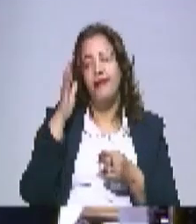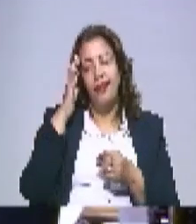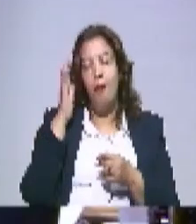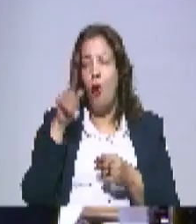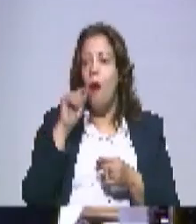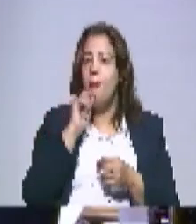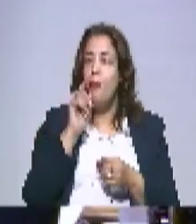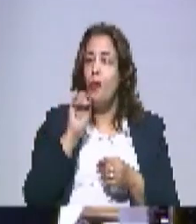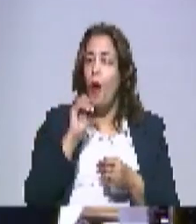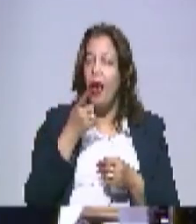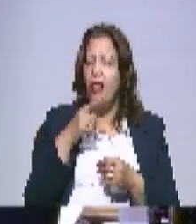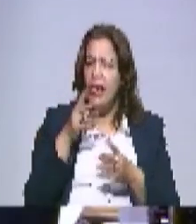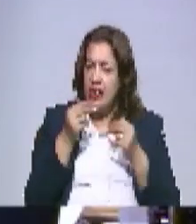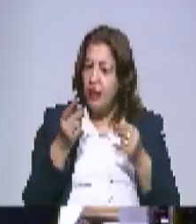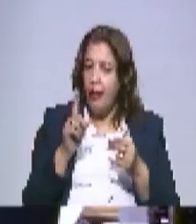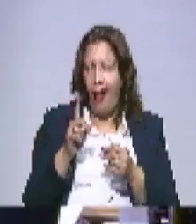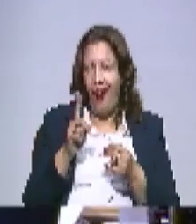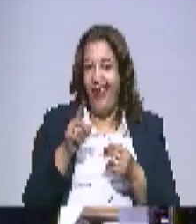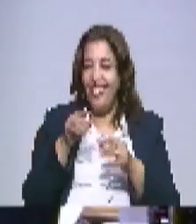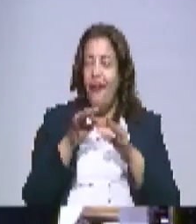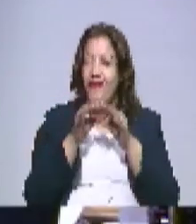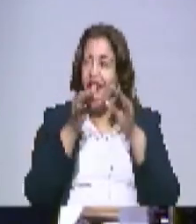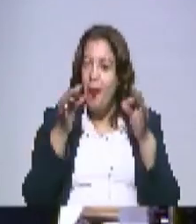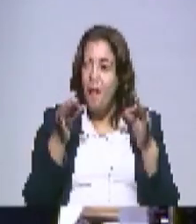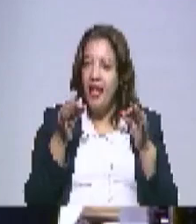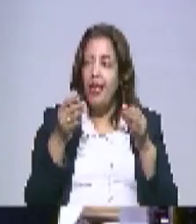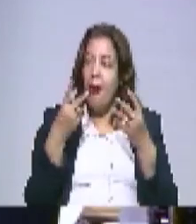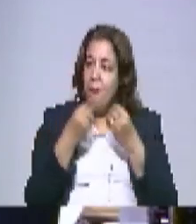صح. هنرجع بقى للاسئله الجامده اللي هي